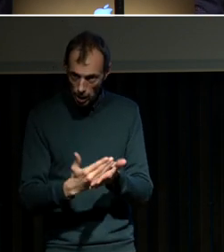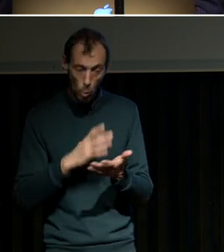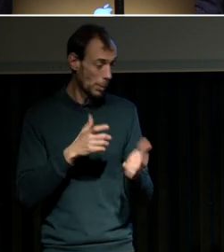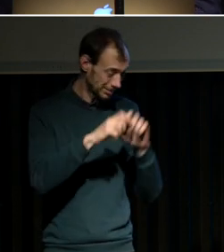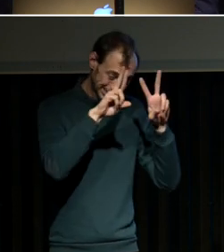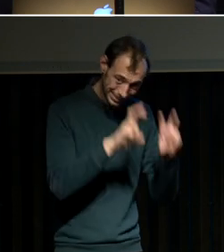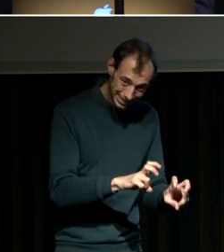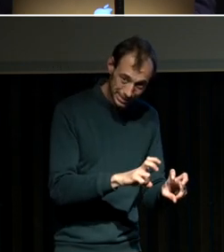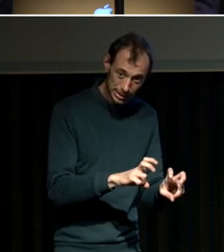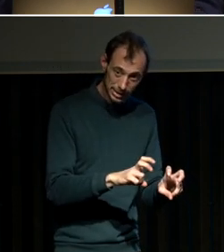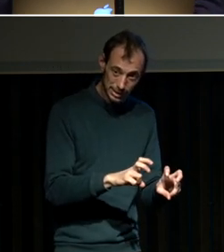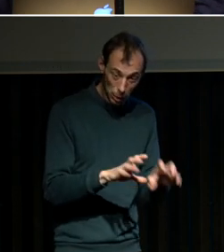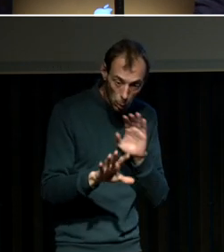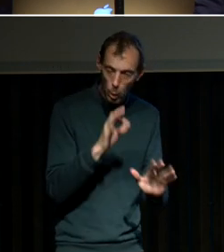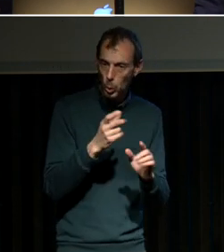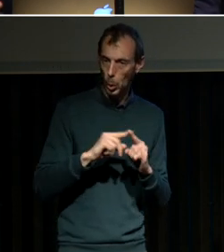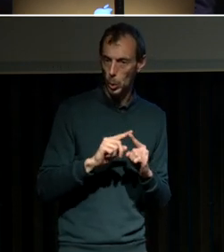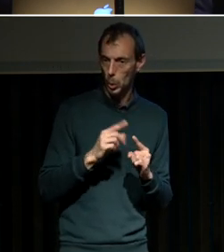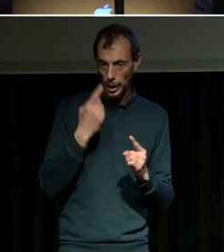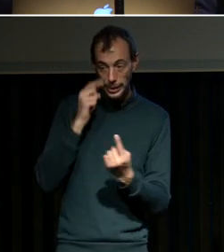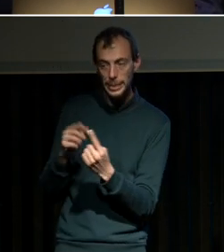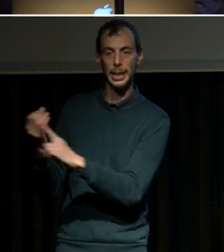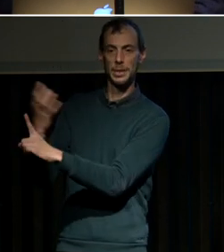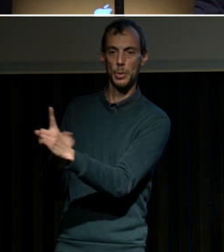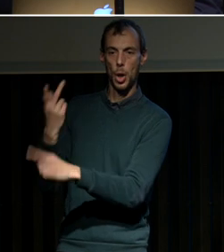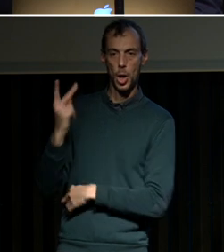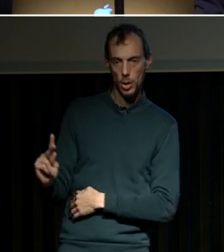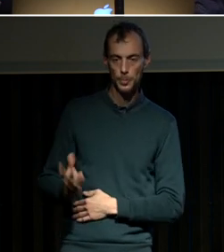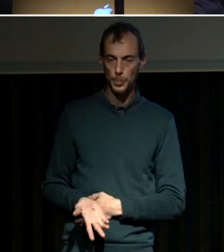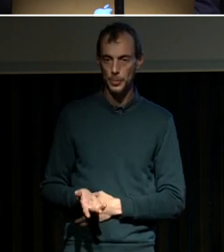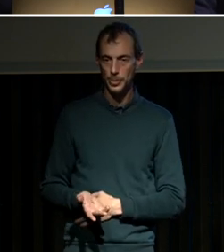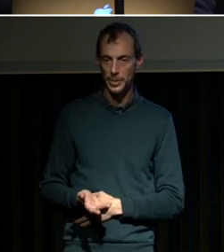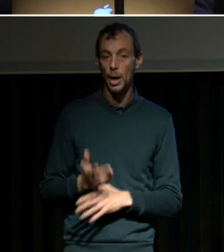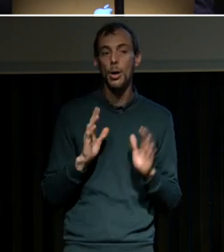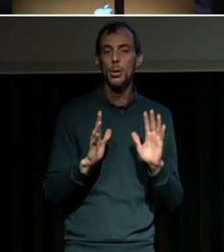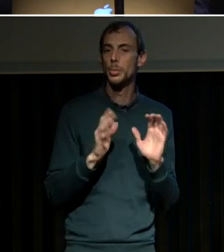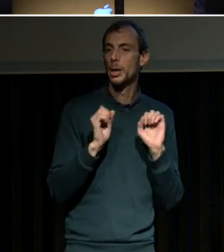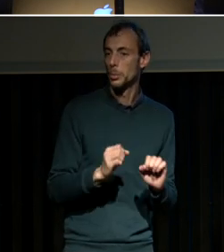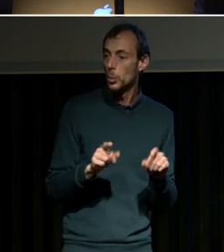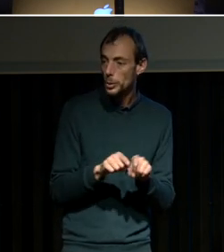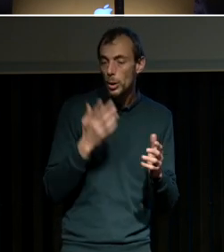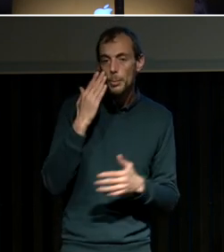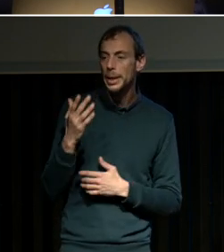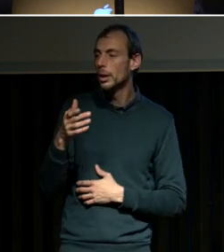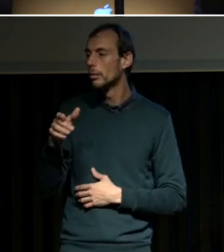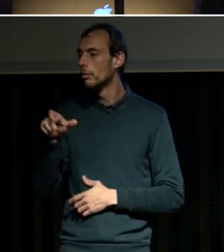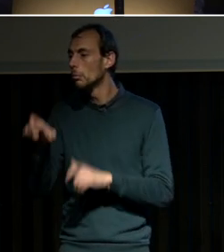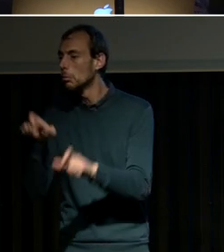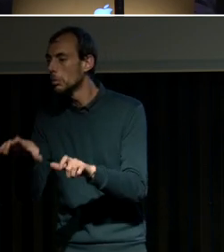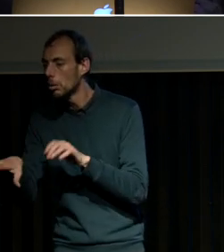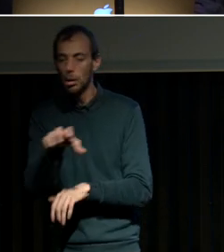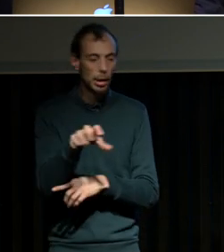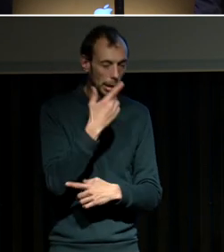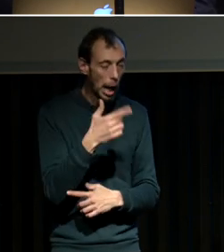don de leurs organes pour greffer des gens. Mais quand ces organes aussi, des fois, ne sont pas compatibles, en les donnant à la science, avec leur accord, bien